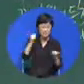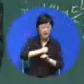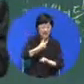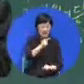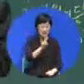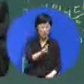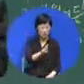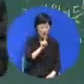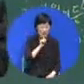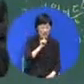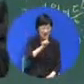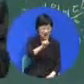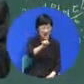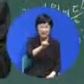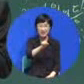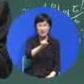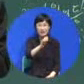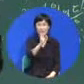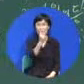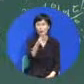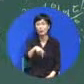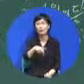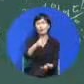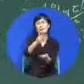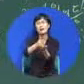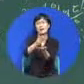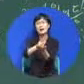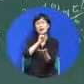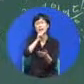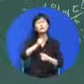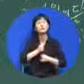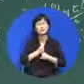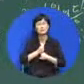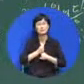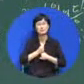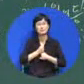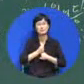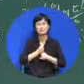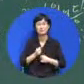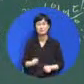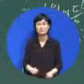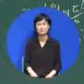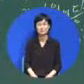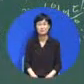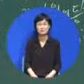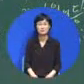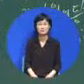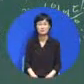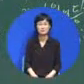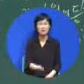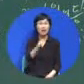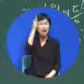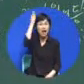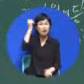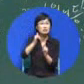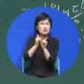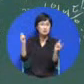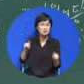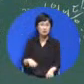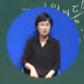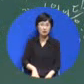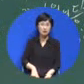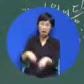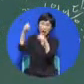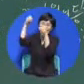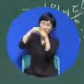이러면 곤란하잖아요. 그렇잖아요. For example, if you're going to joke around, you should bless people, even in your joking, saying, "Oh, you're so blessed," instead of